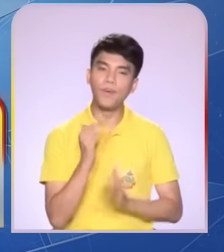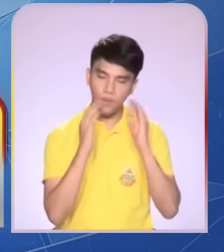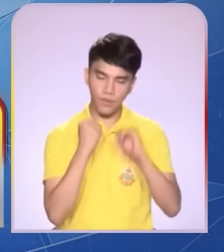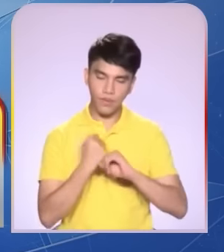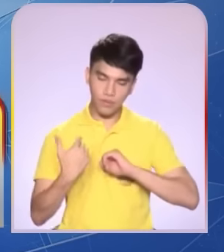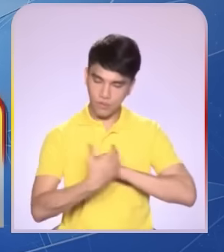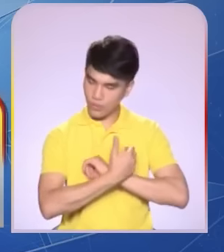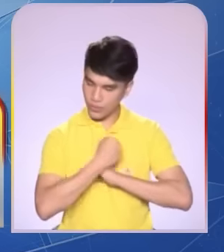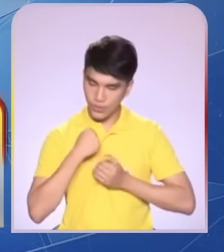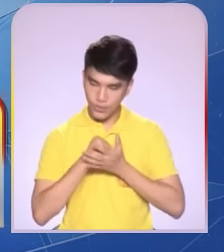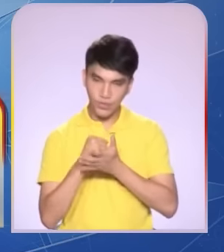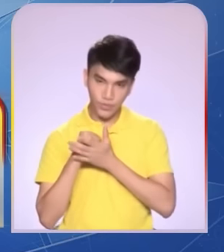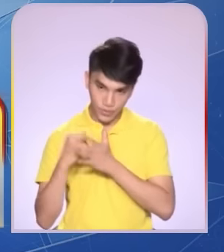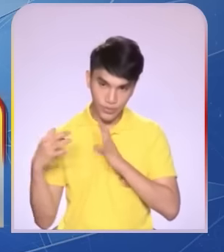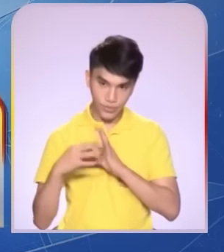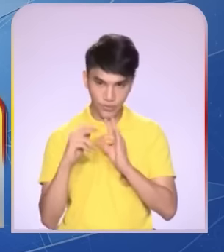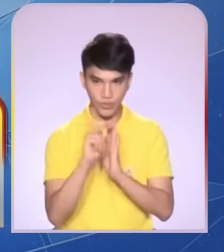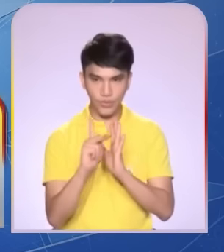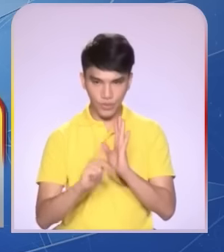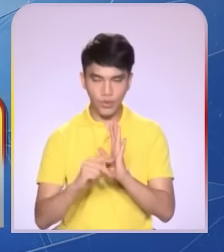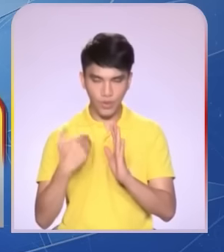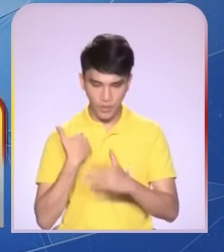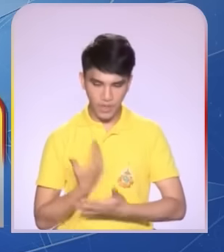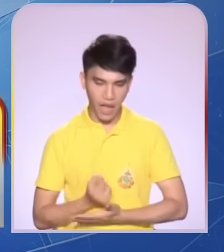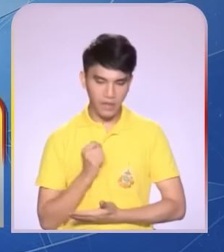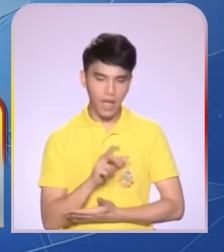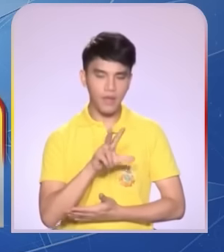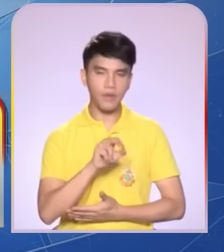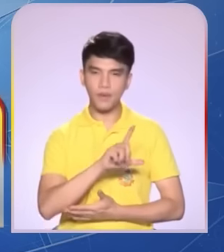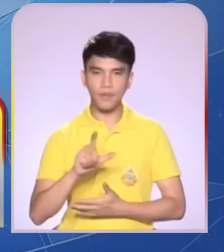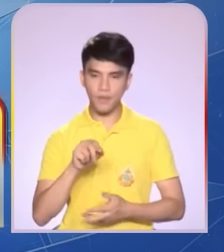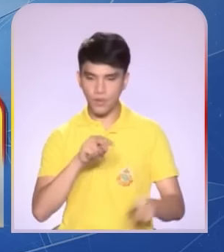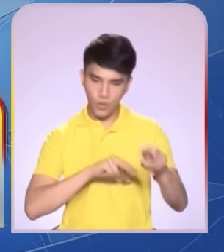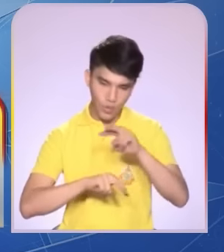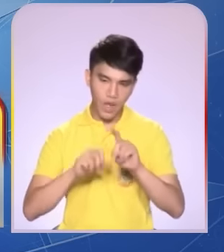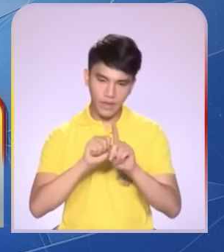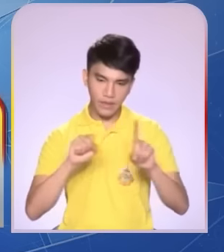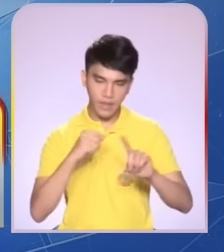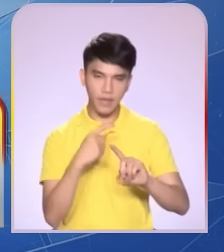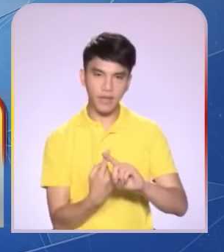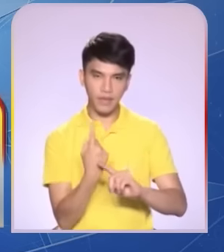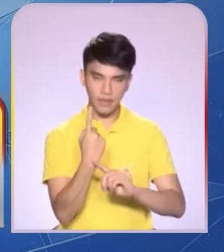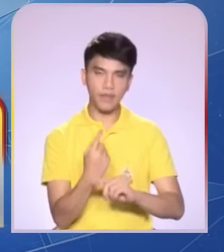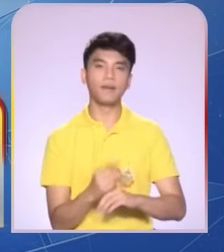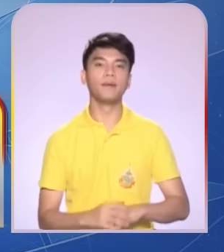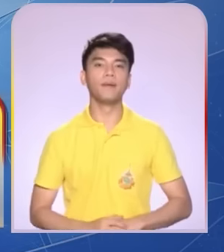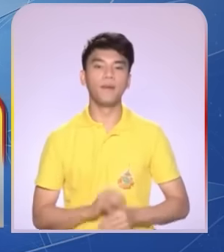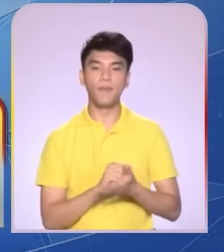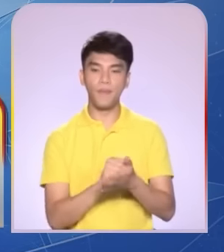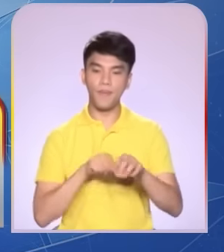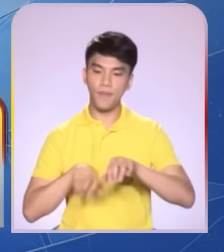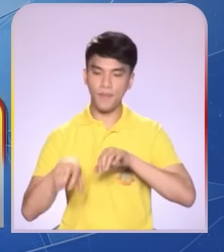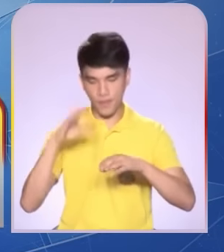การเมืองที่ให้ช่วยวิ่งเต้นคดีนี้โดยเสนอจ่าย30ล้านพร้อมค่าเลี้ยงดูอีกเดือนละแสนแลกกับการเปิดทางและให้ช่วย